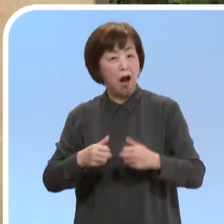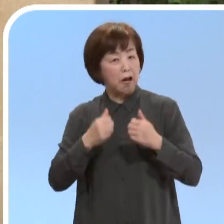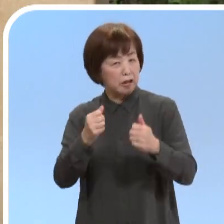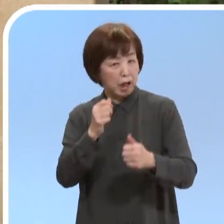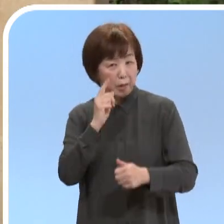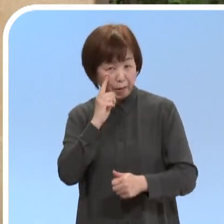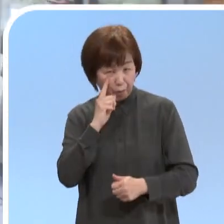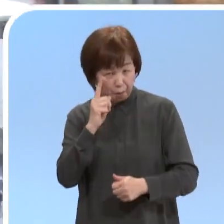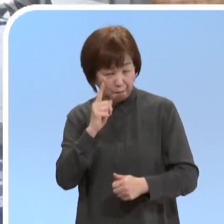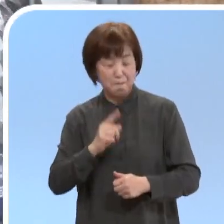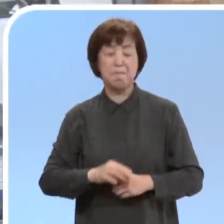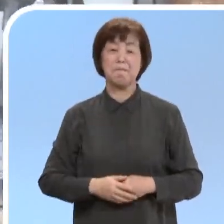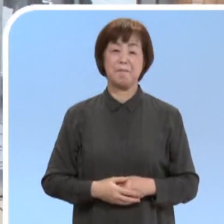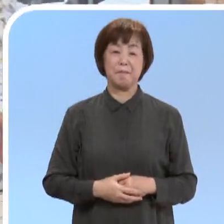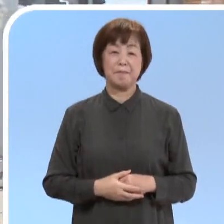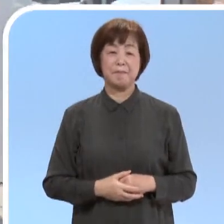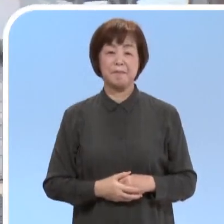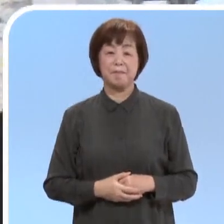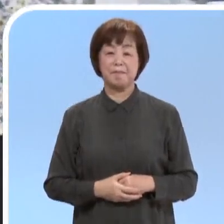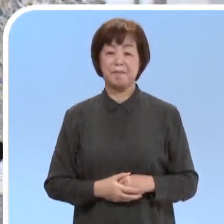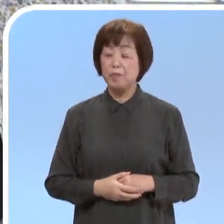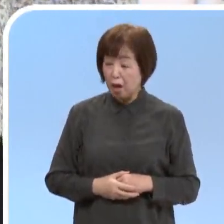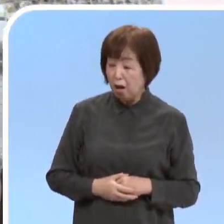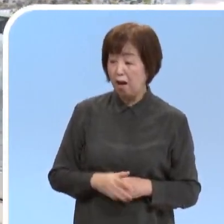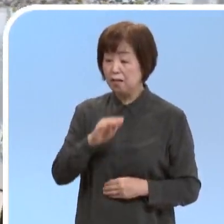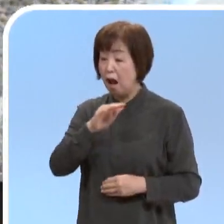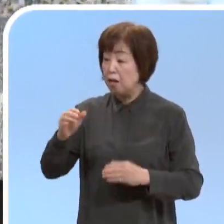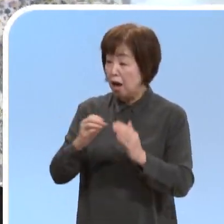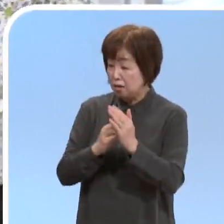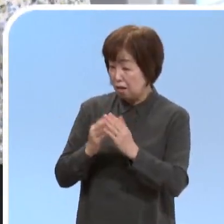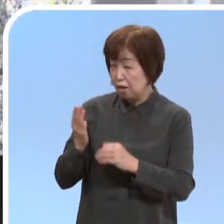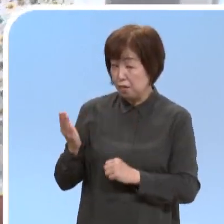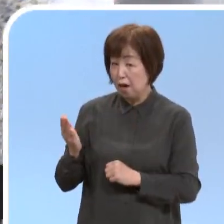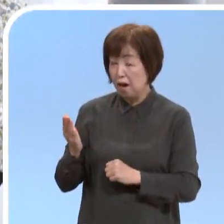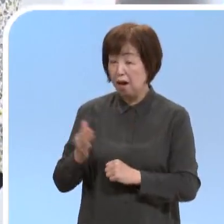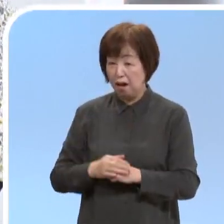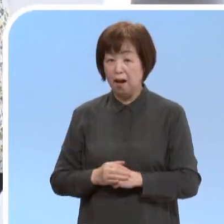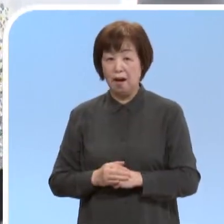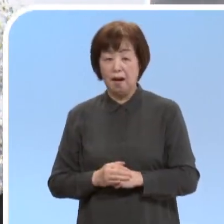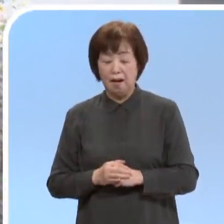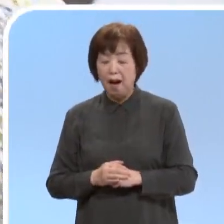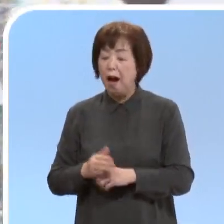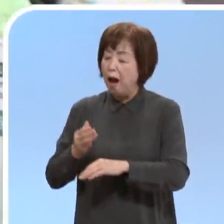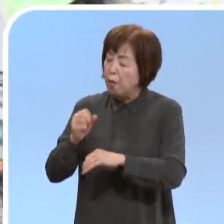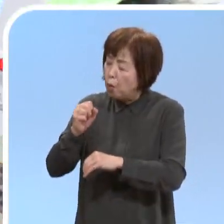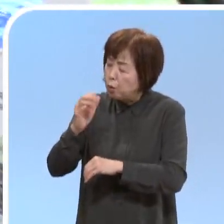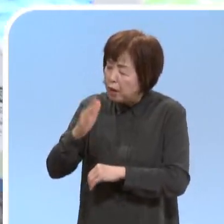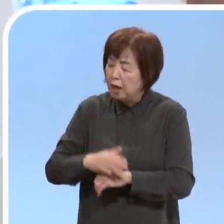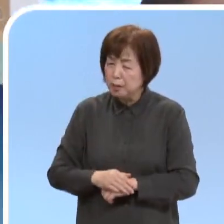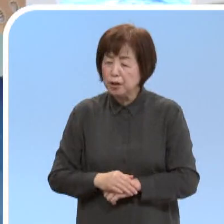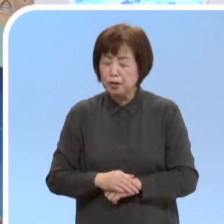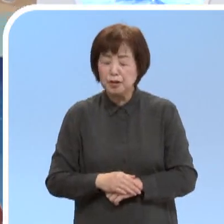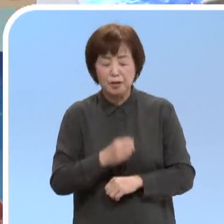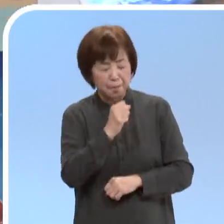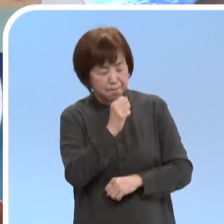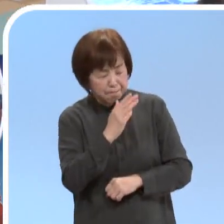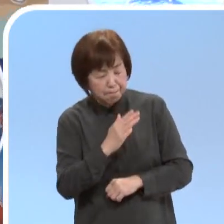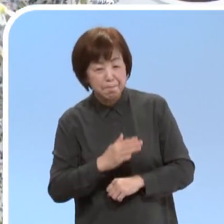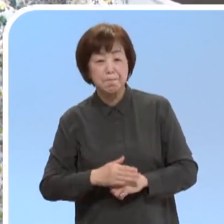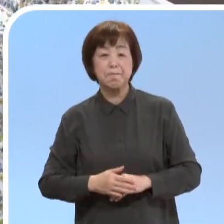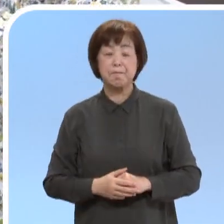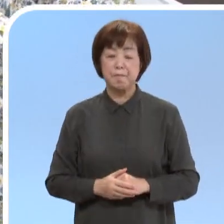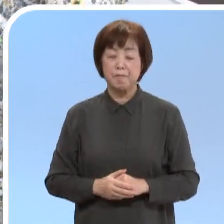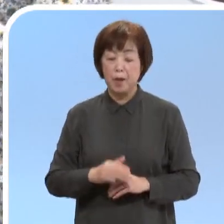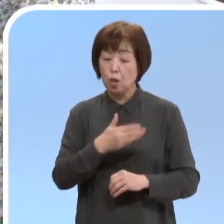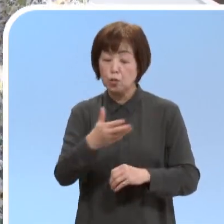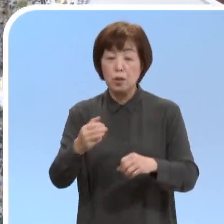思いますあ案内いただく平井さんですねよろしお願いますお願ますお願いいたし